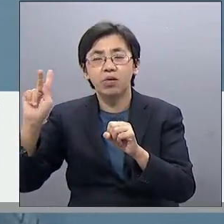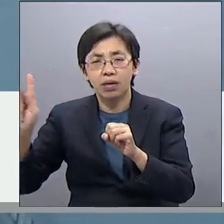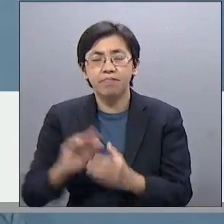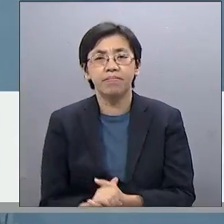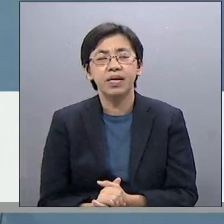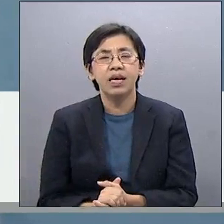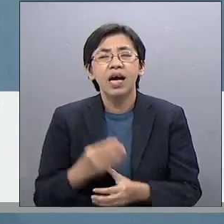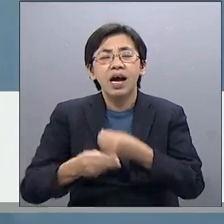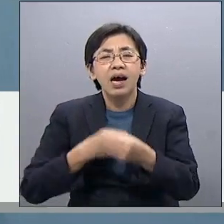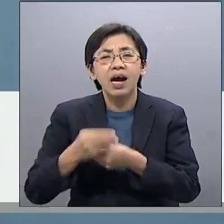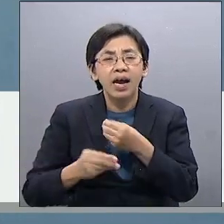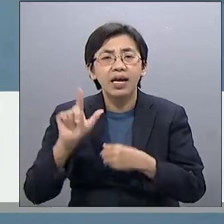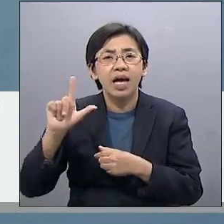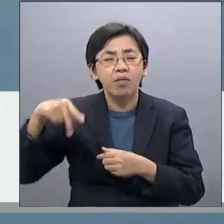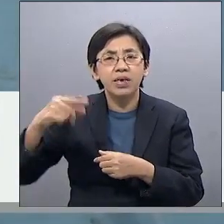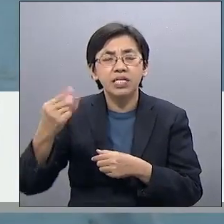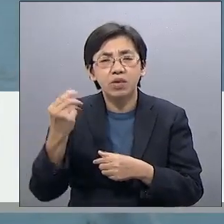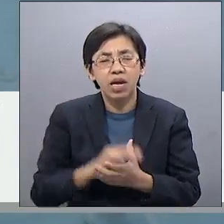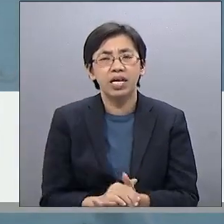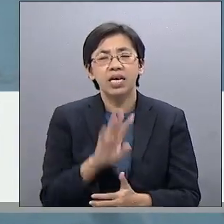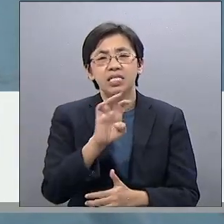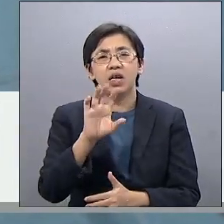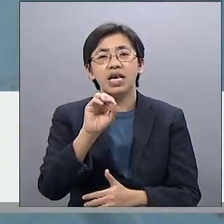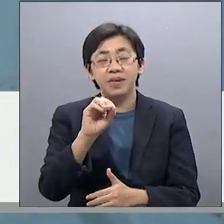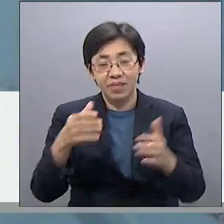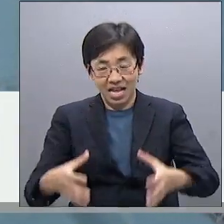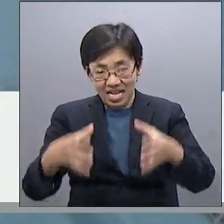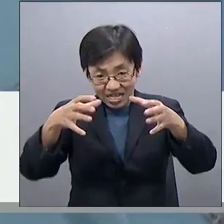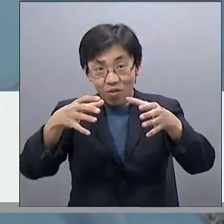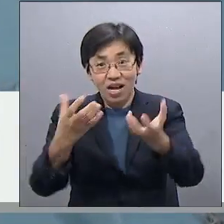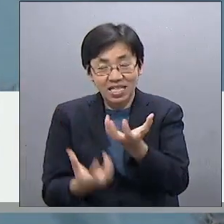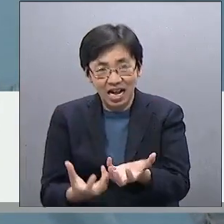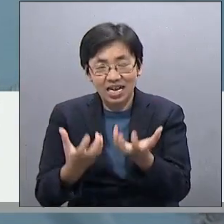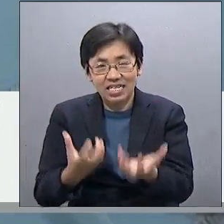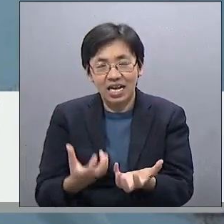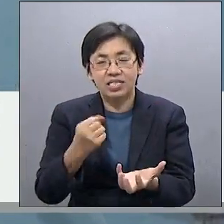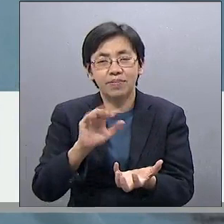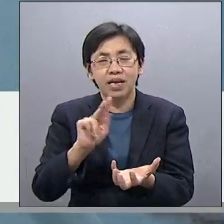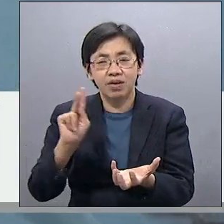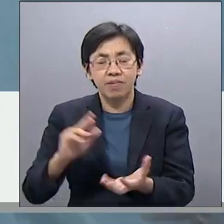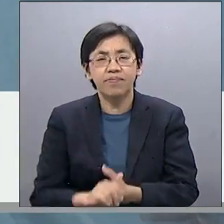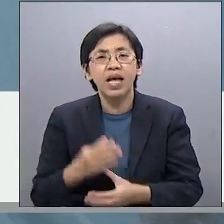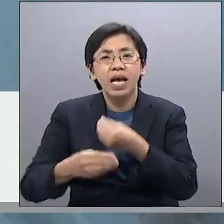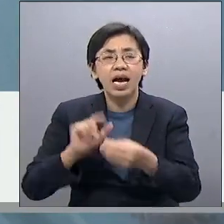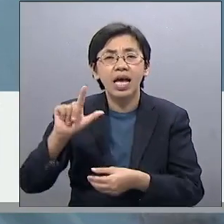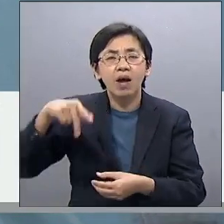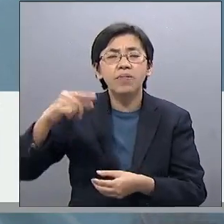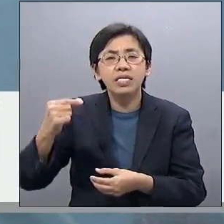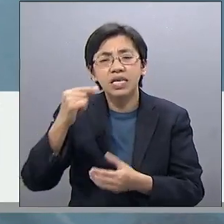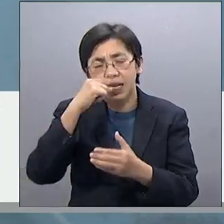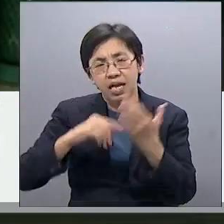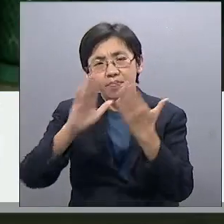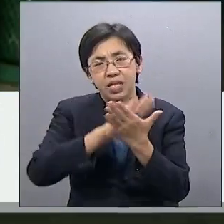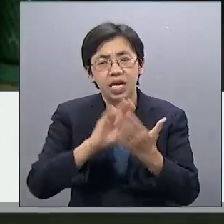ขายปลีกก๊าซ LPGที่ประมาณ 450บาทต่อถัง15กกในขณะที่ราคาขายปลีก LPGในประเทศอยู่ที่